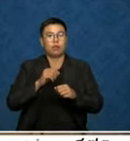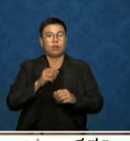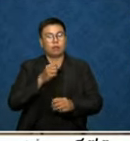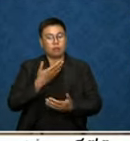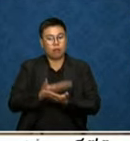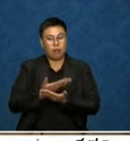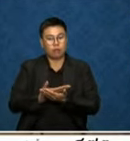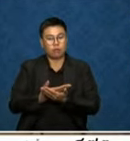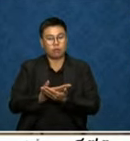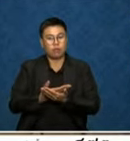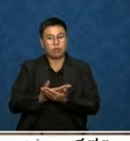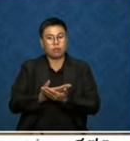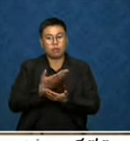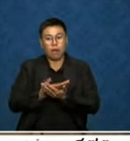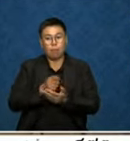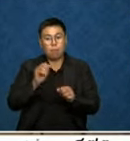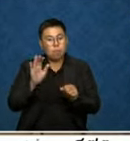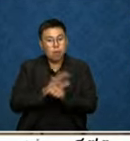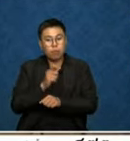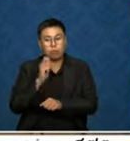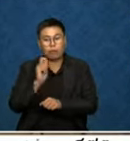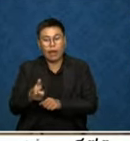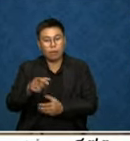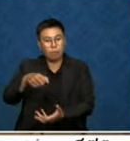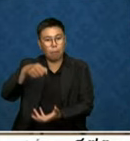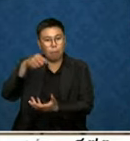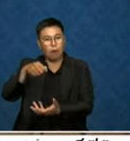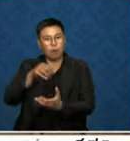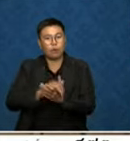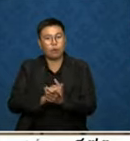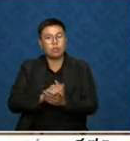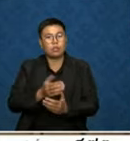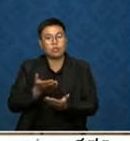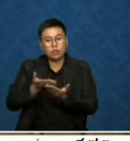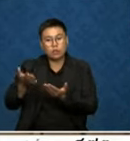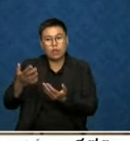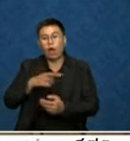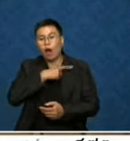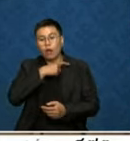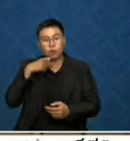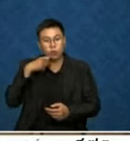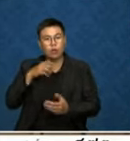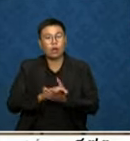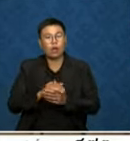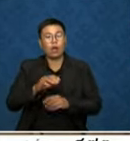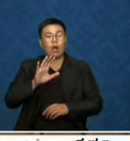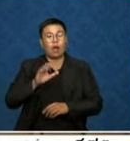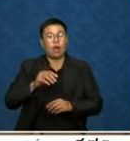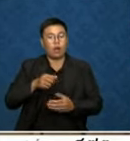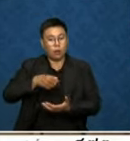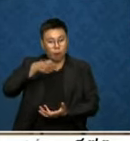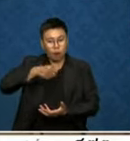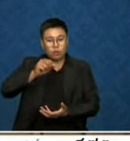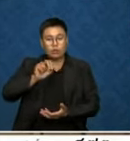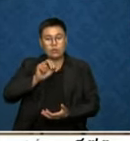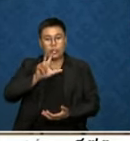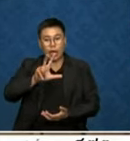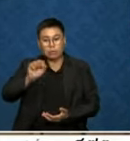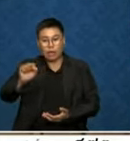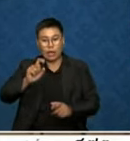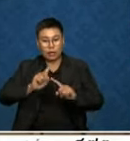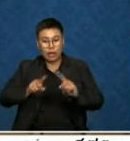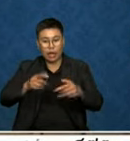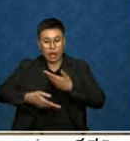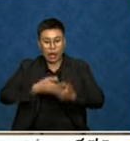เงินพอที่จะไปซื้อแล้วนะครับเพราะว่าแต่ละครั้งที่ซื้อคือขาดทุนกระเป๋าใบละ 300,000 แต่ขายแค่ 250,000 นะครับอันนี้